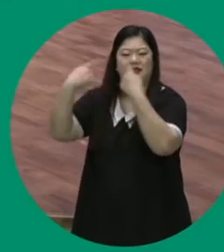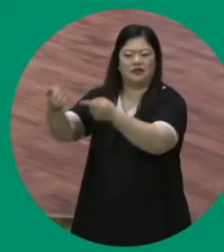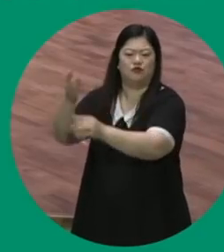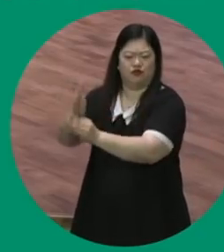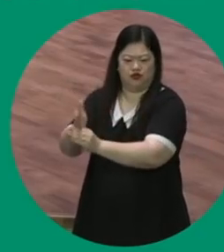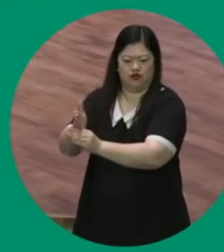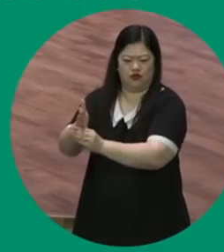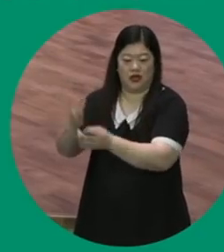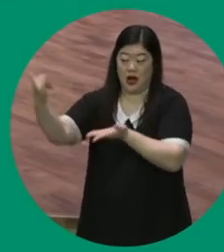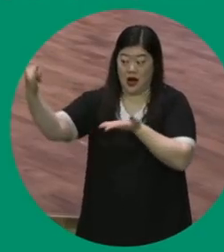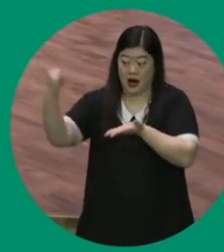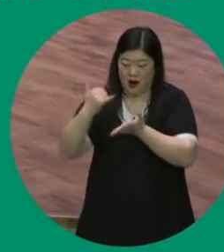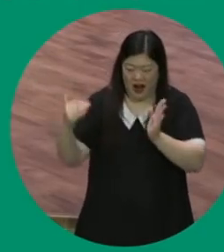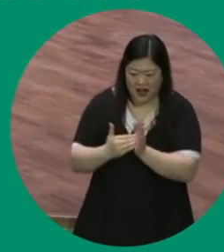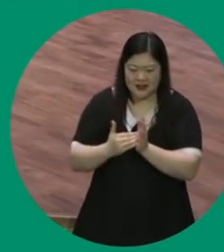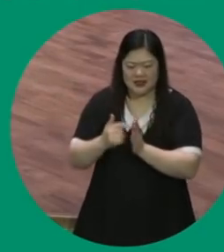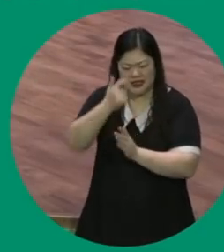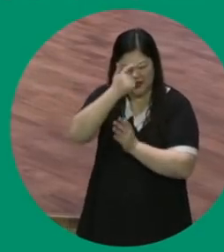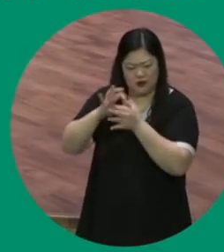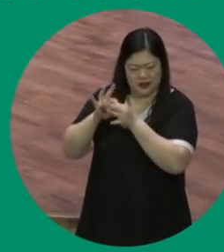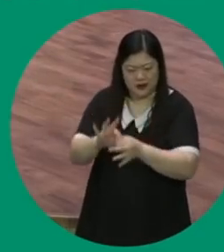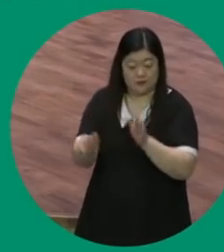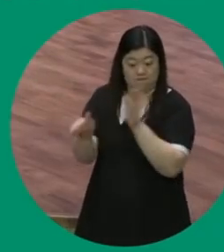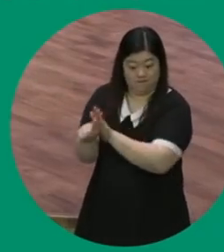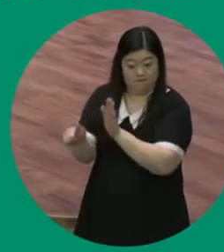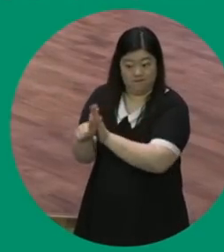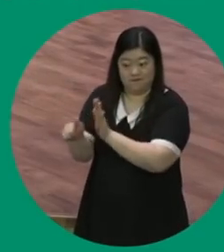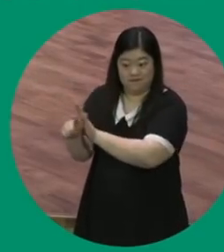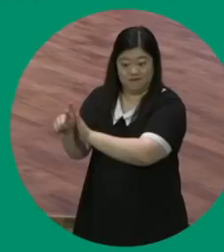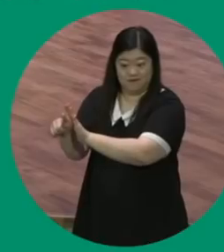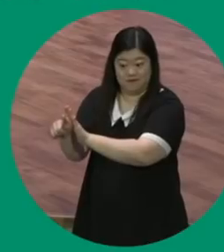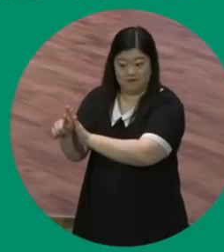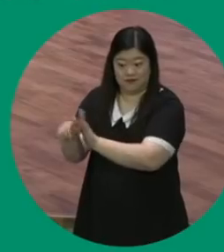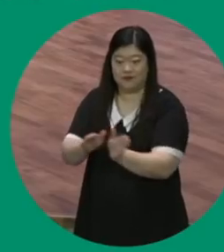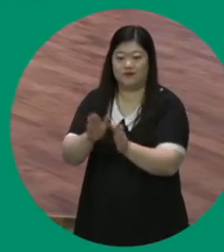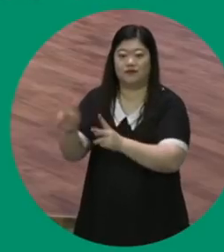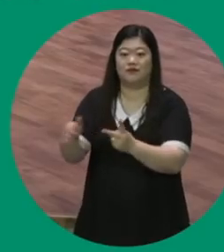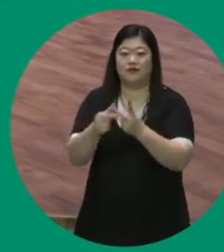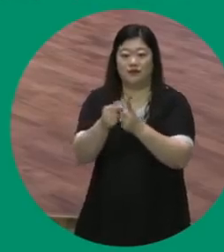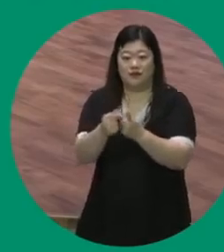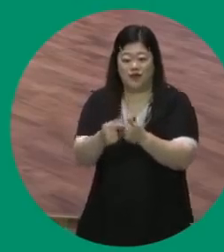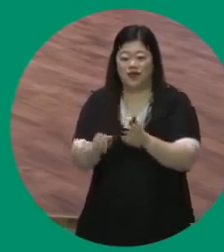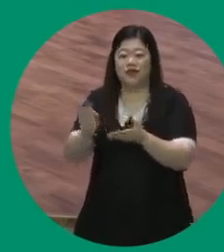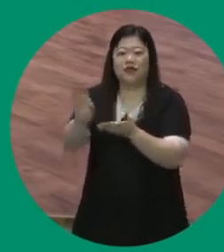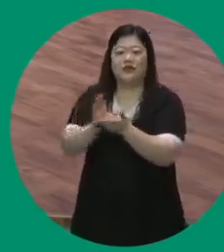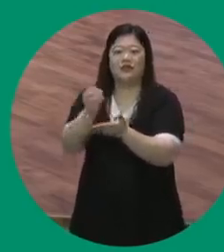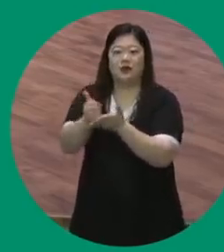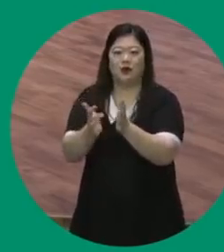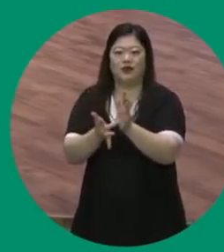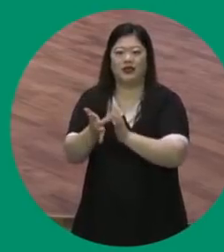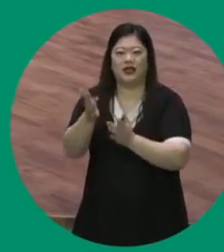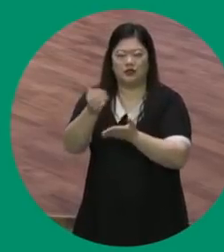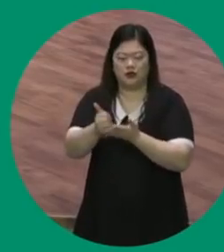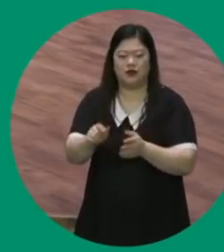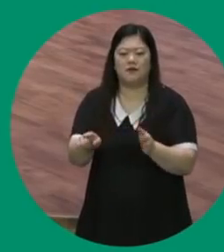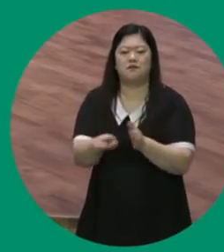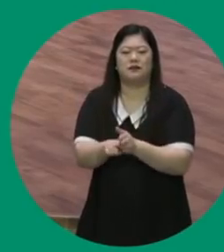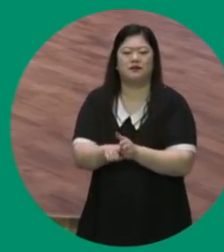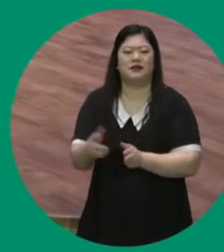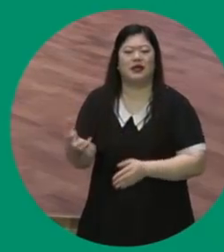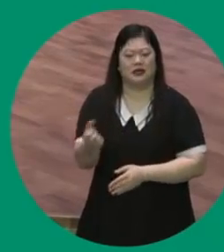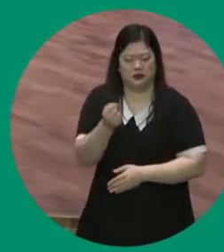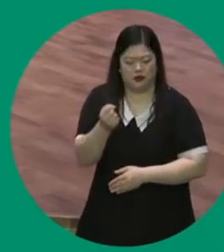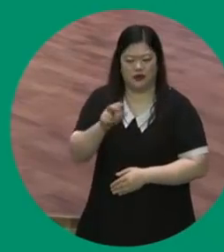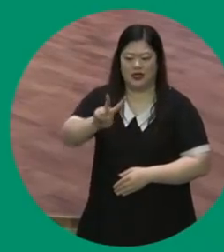사역 일정과 건강을 위해 지속적으로 기도해 주시길 바랍니다. 그리스도 예수의 마음을 품은 제자들의 복음 후대 선교를 위한